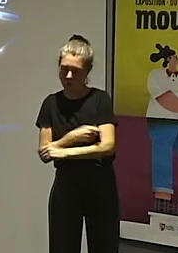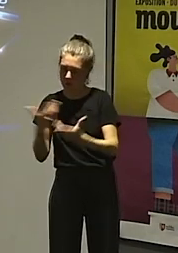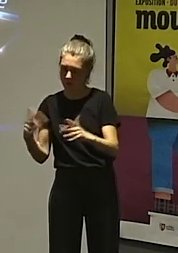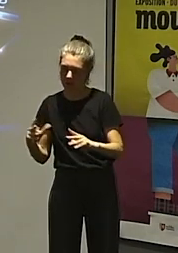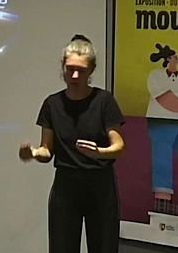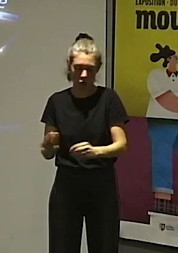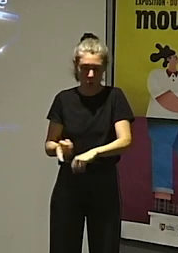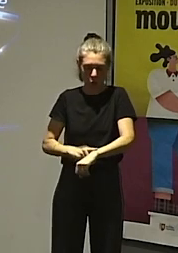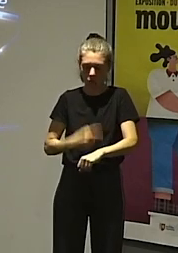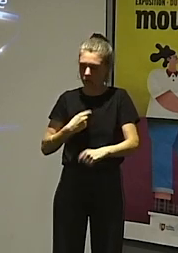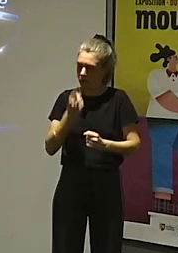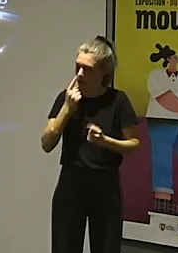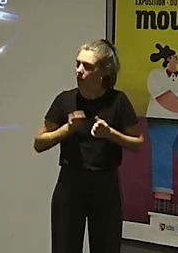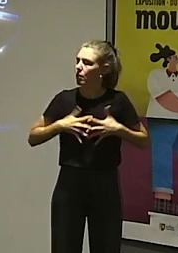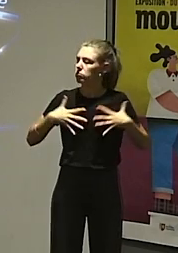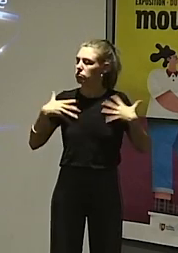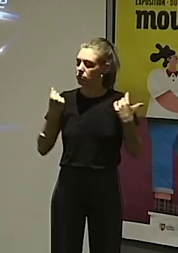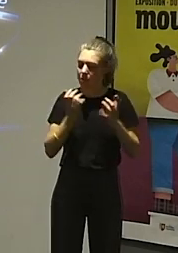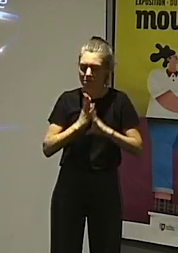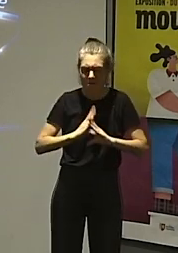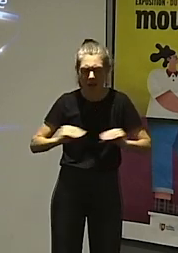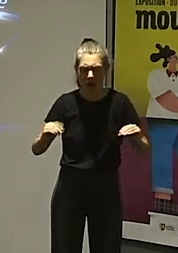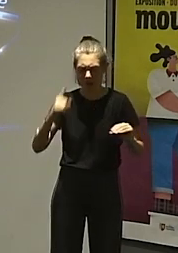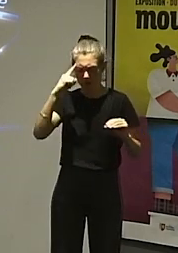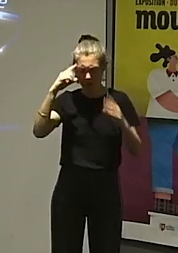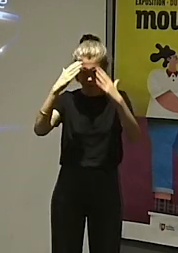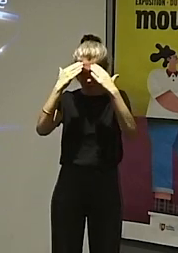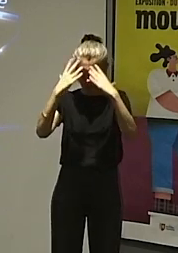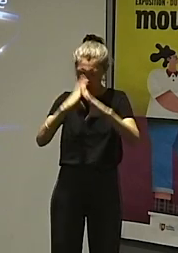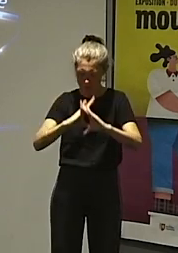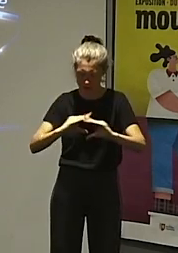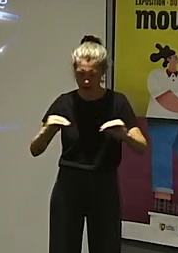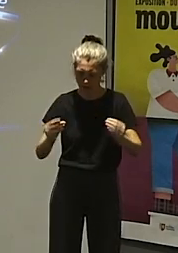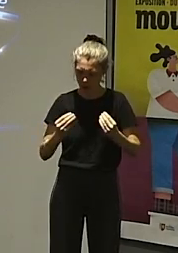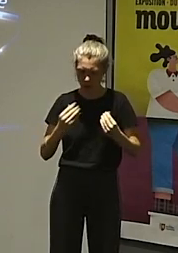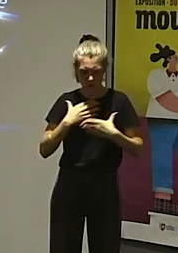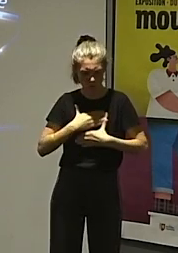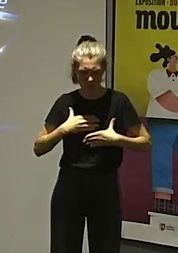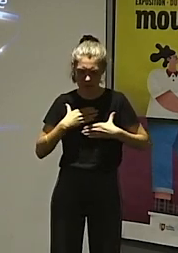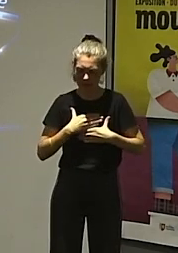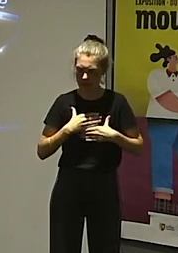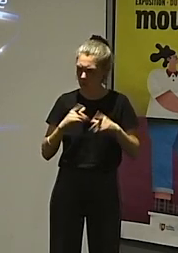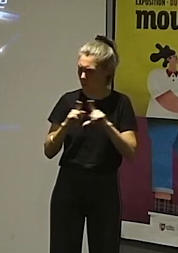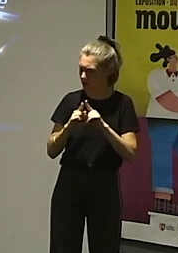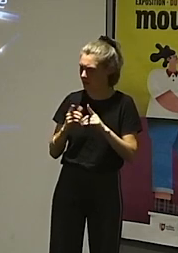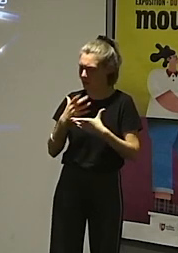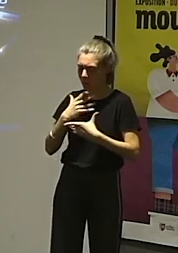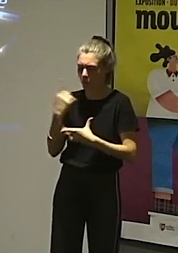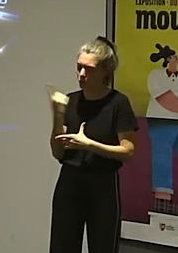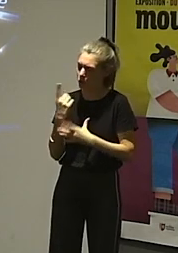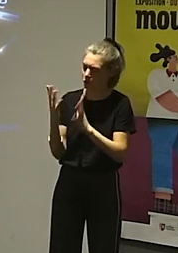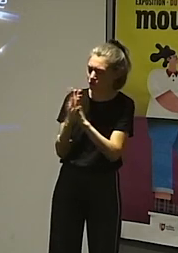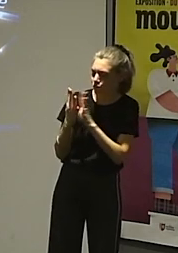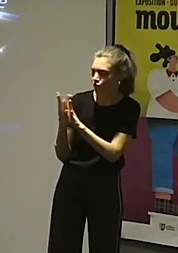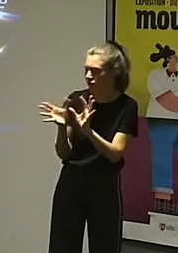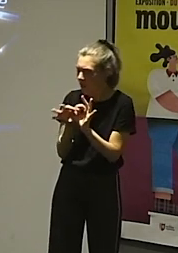m'apporte de la joie de développer mes compétences physiques, techniques. Ça renforce mes liens avec mes coéquipiers. On s'entend mieux,